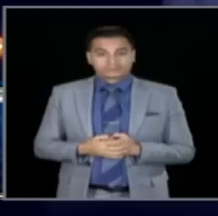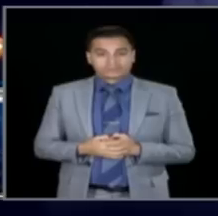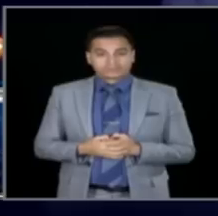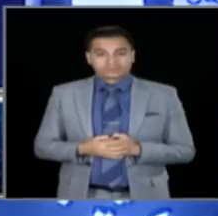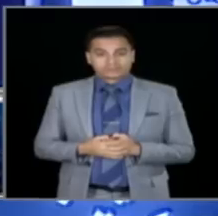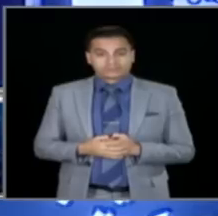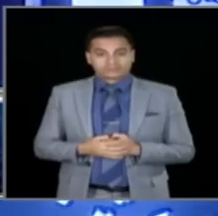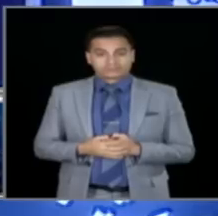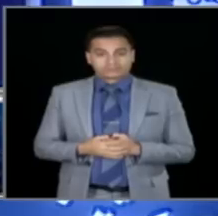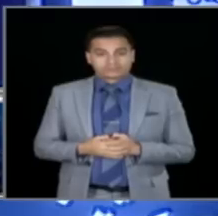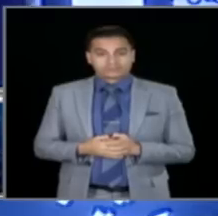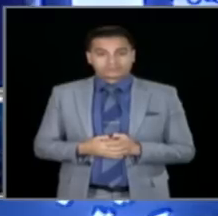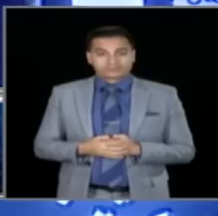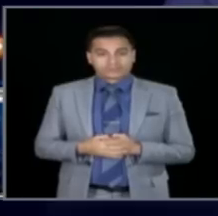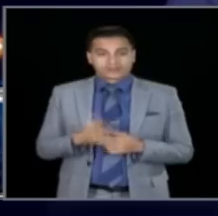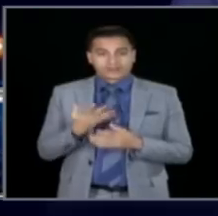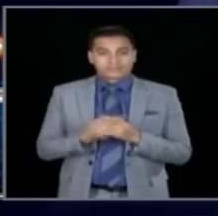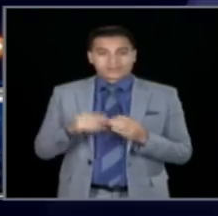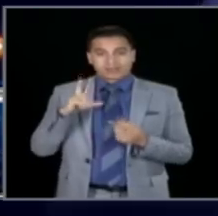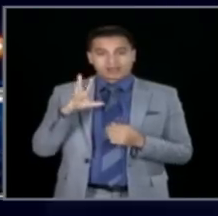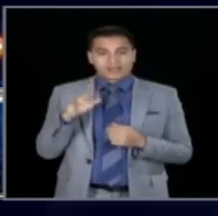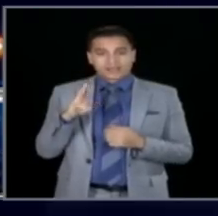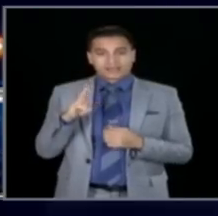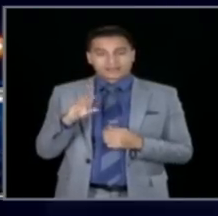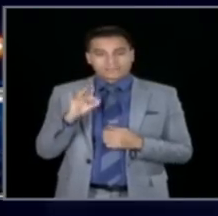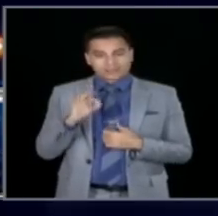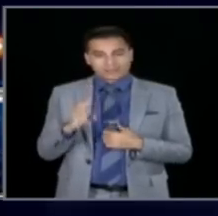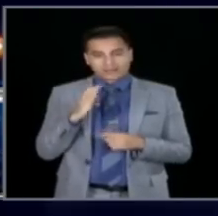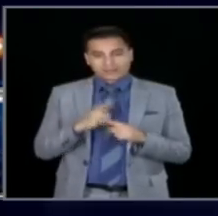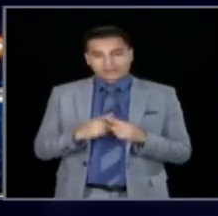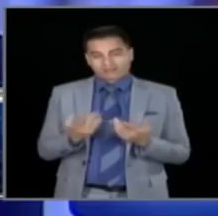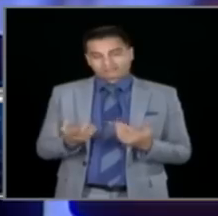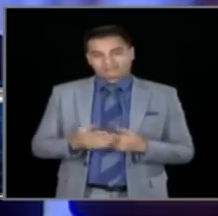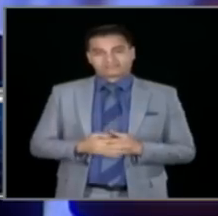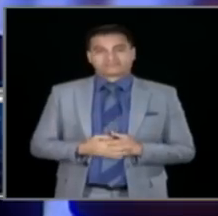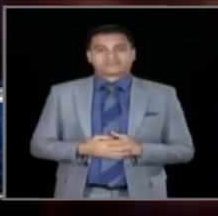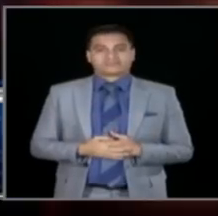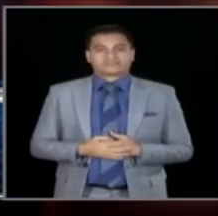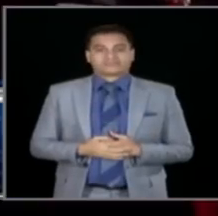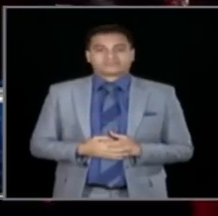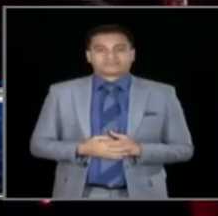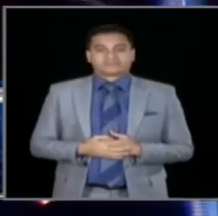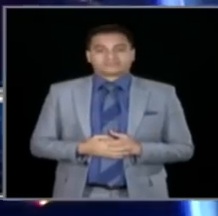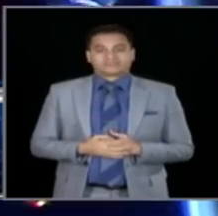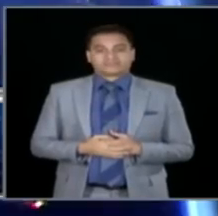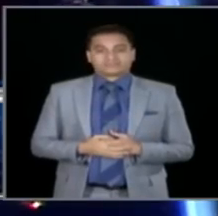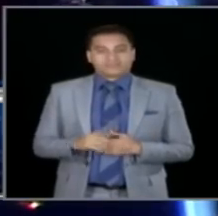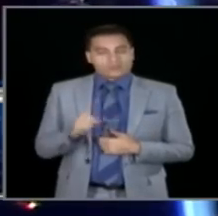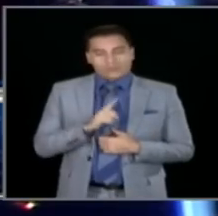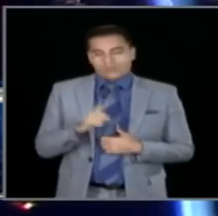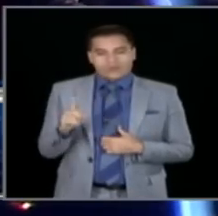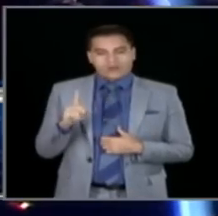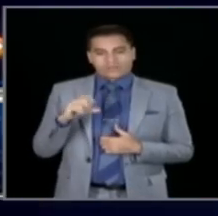إجابتك ابن الهيثم. طبعا يا مهتاب إجابة خاطئة. ابن سينا؟ ولا ابن